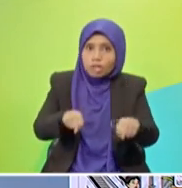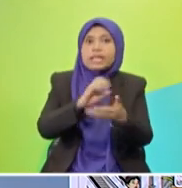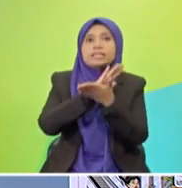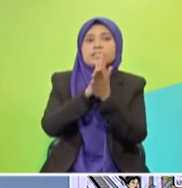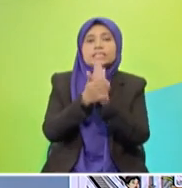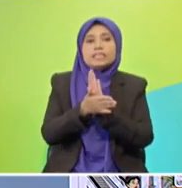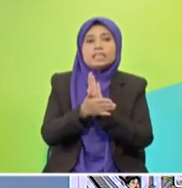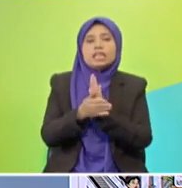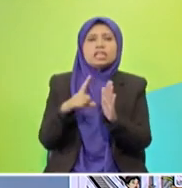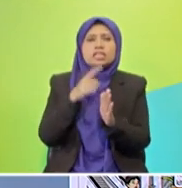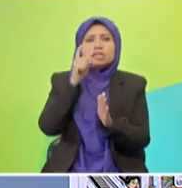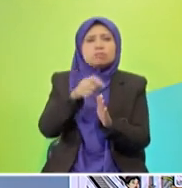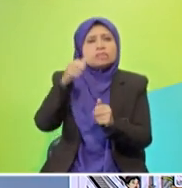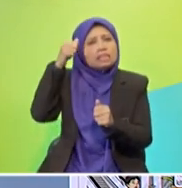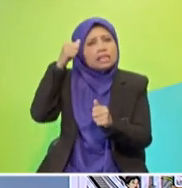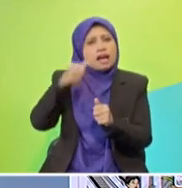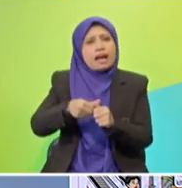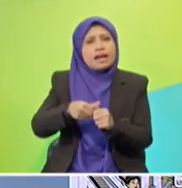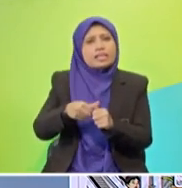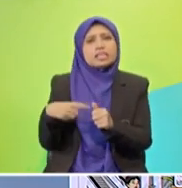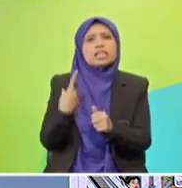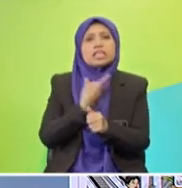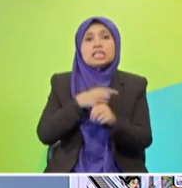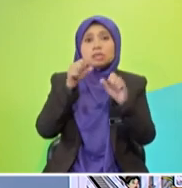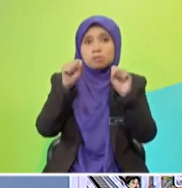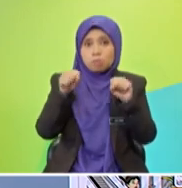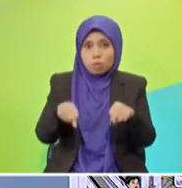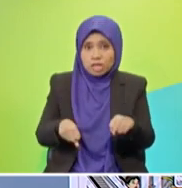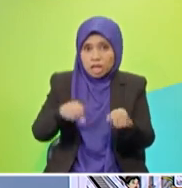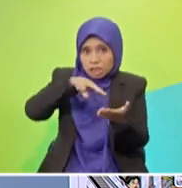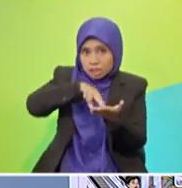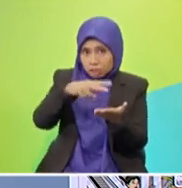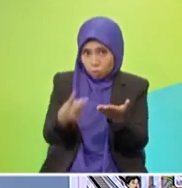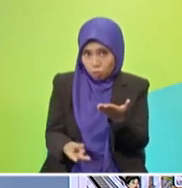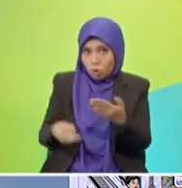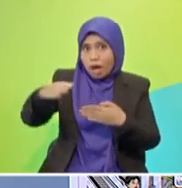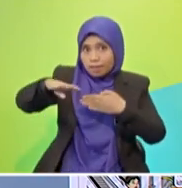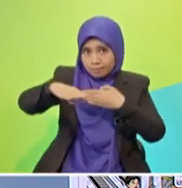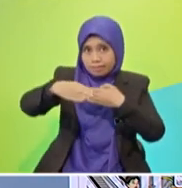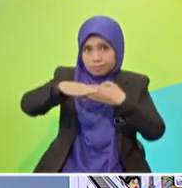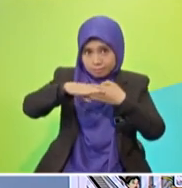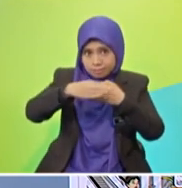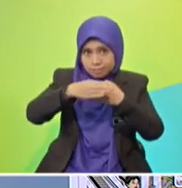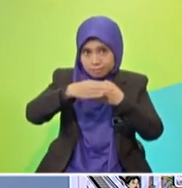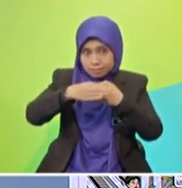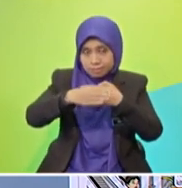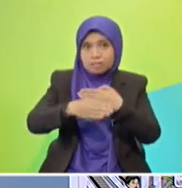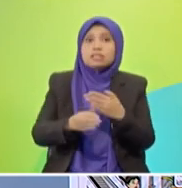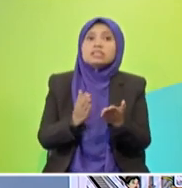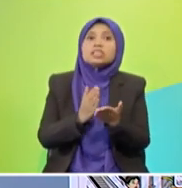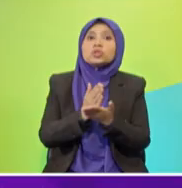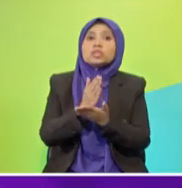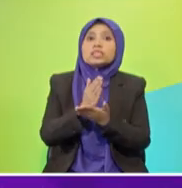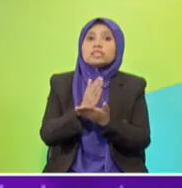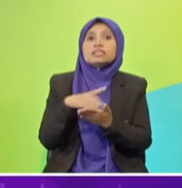di rumah kita karena ingat yang kita boleh terjatuh tangga oke seterusnya